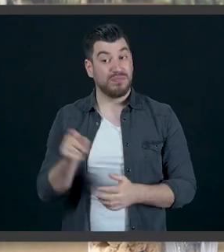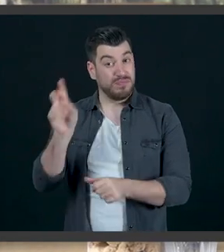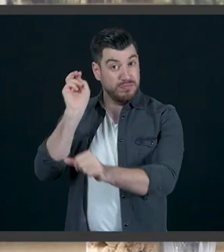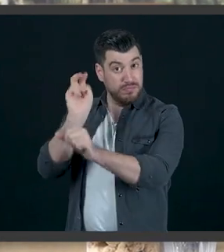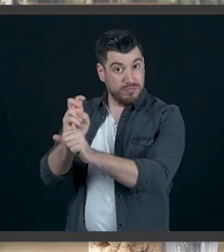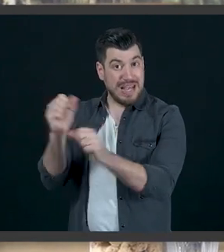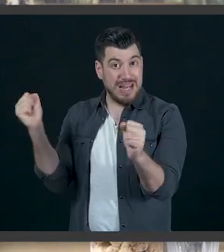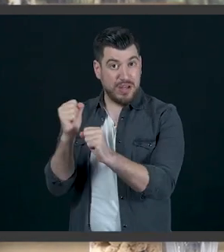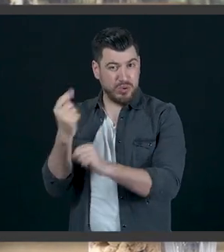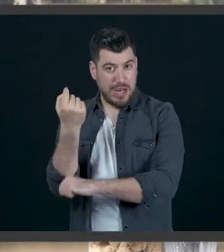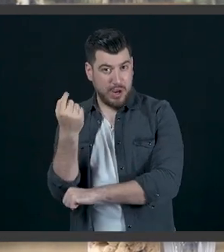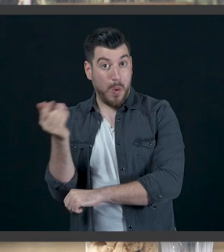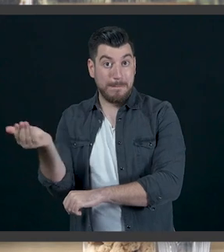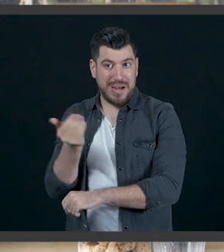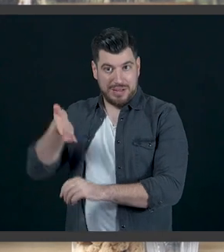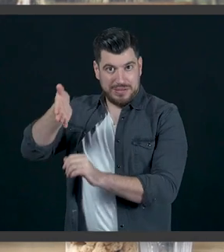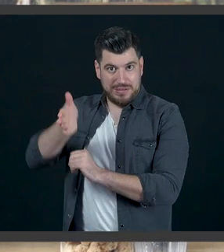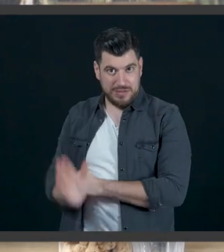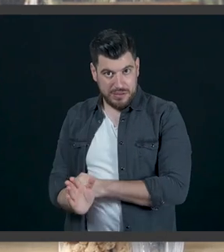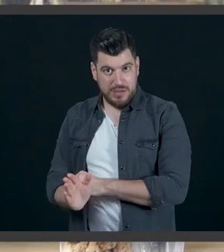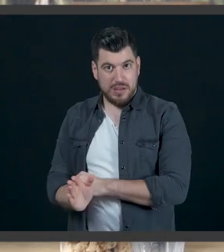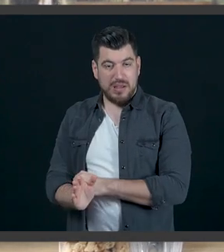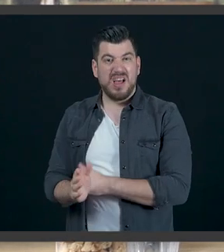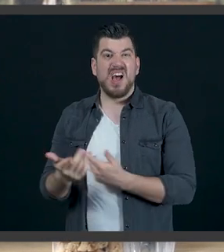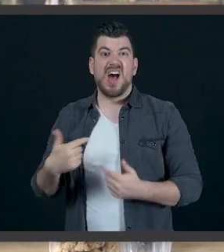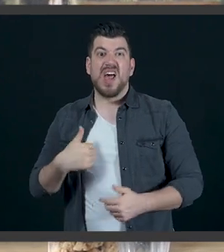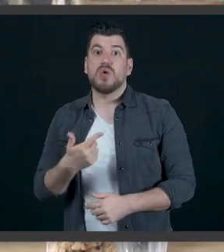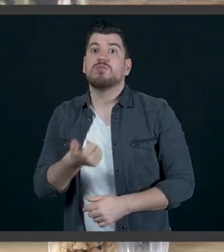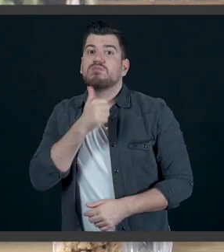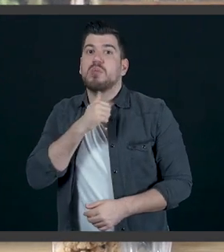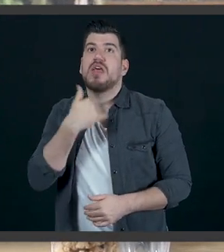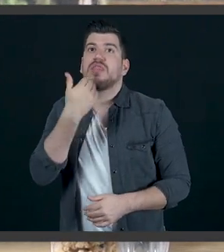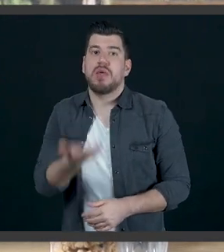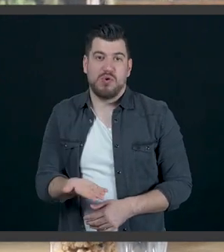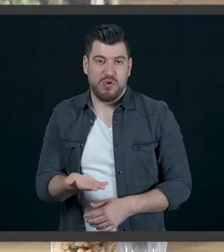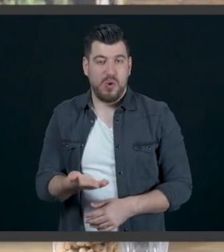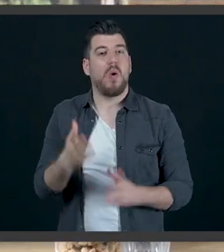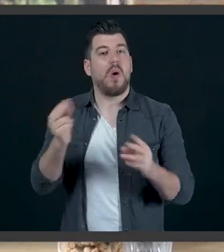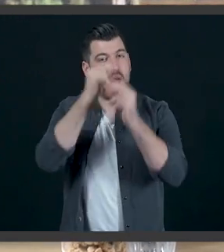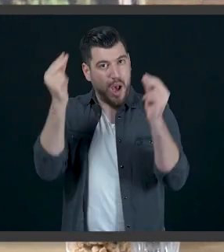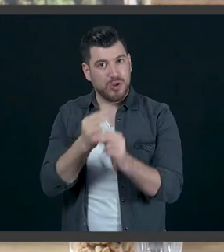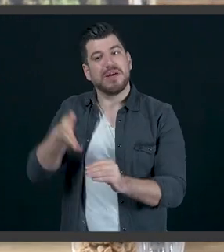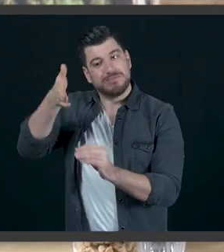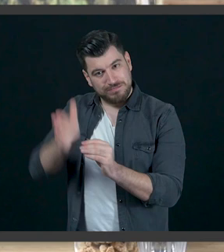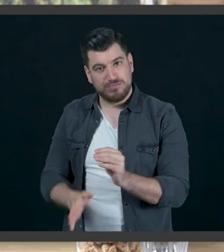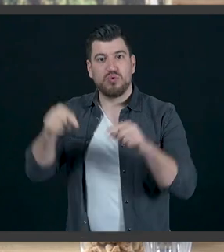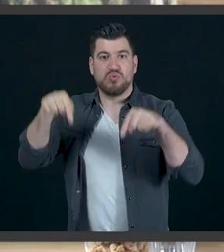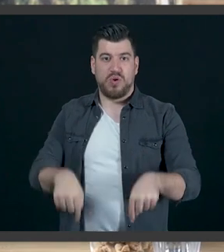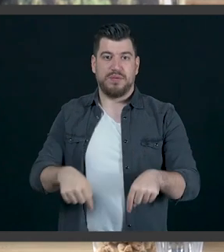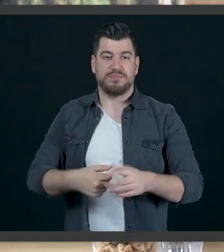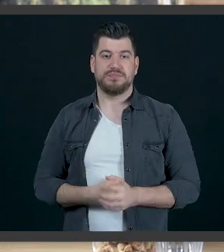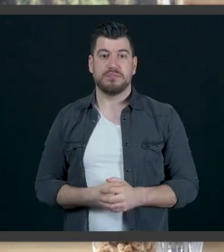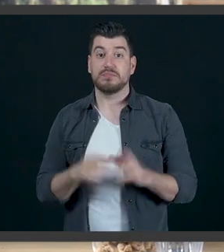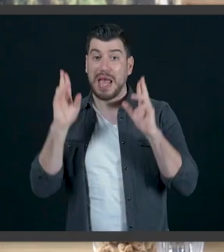αφήσουμε λίγο να κρυώσει πριν τη σερβίρουμε. Βέβαια, εγώ ξέρετε ότι είμαι ανυπόμονος, οπότε δεν μπορώ να περιμένω λίγη ώρα. Θα την κόψω τώρα.